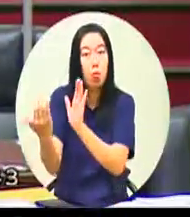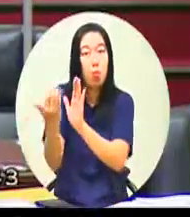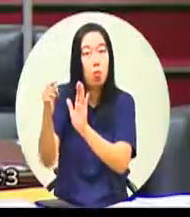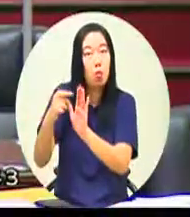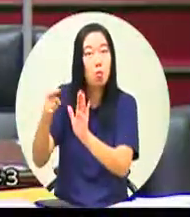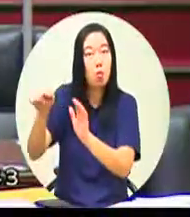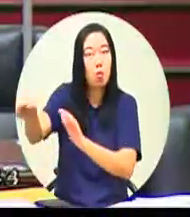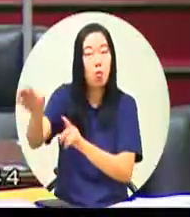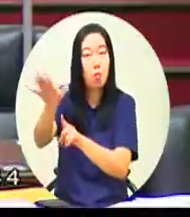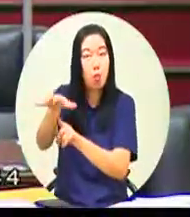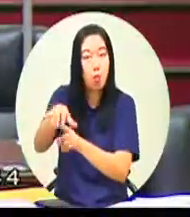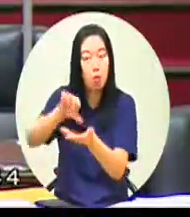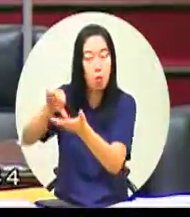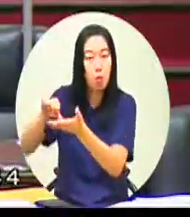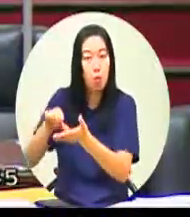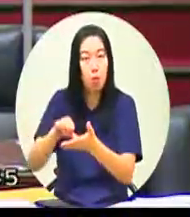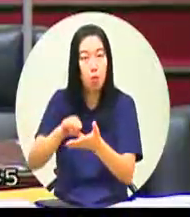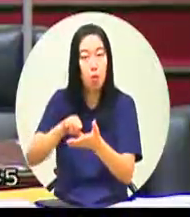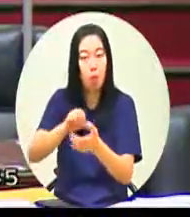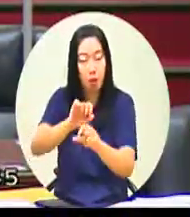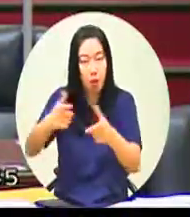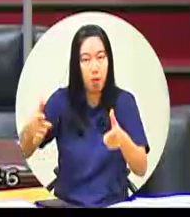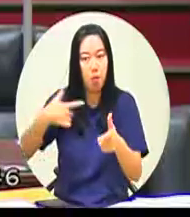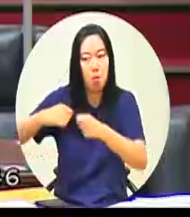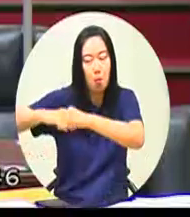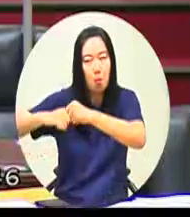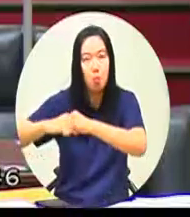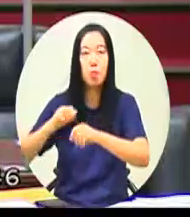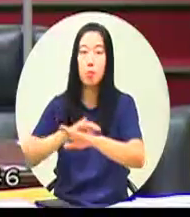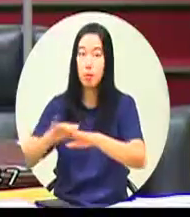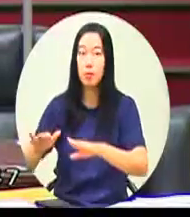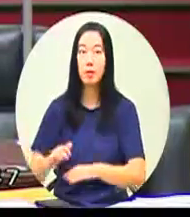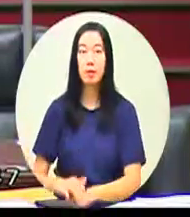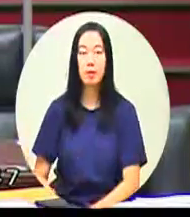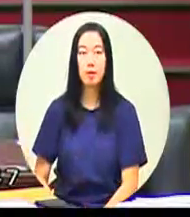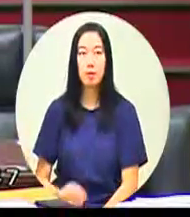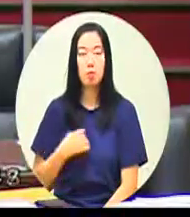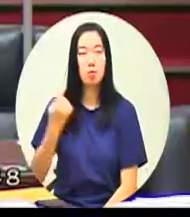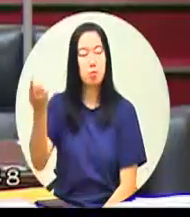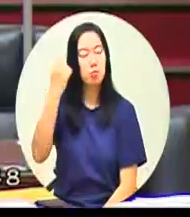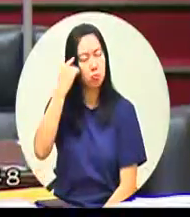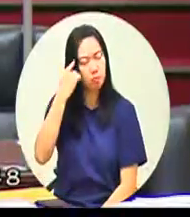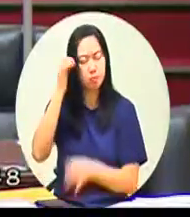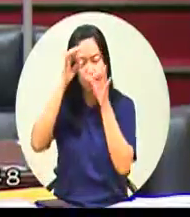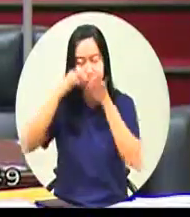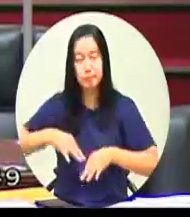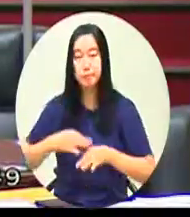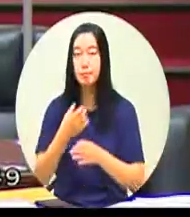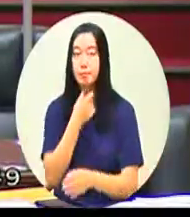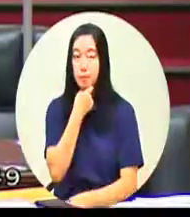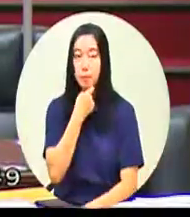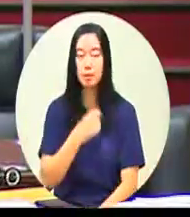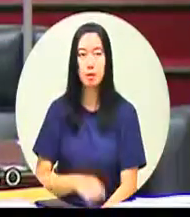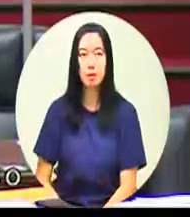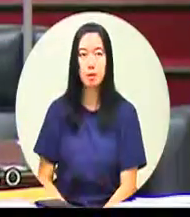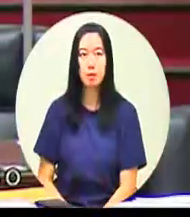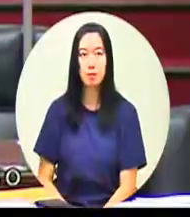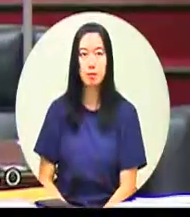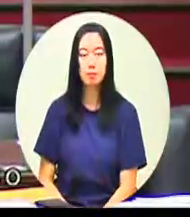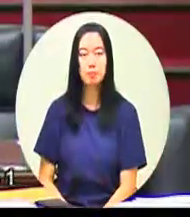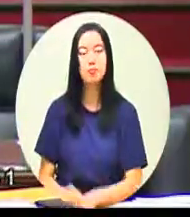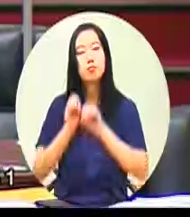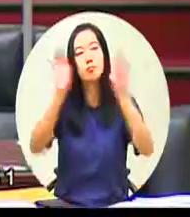农产品的竞争，这些问题，我想我们必须去思考。好，口号很容易